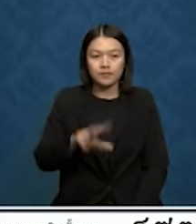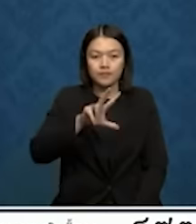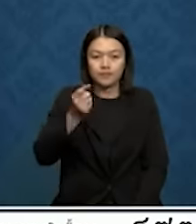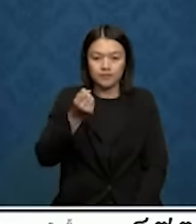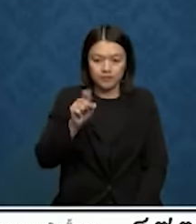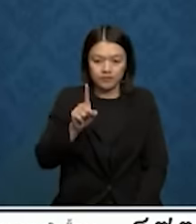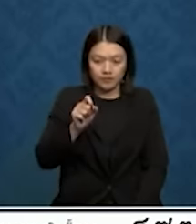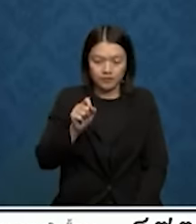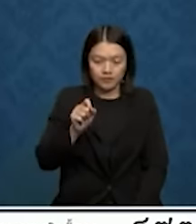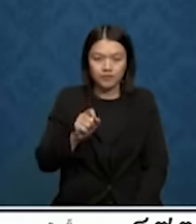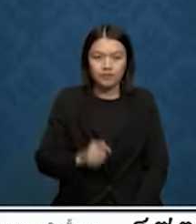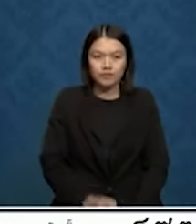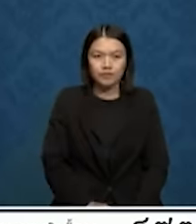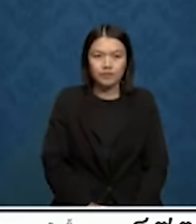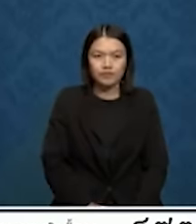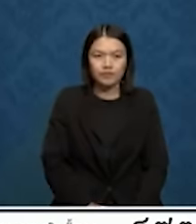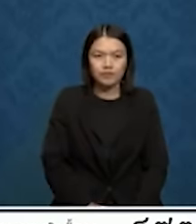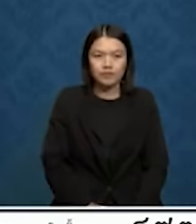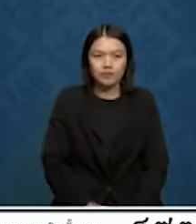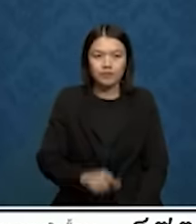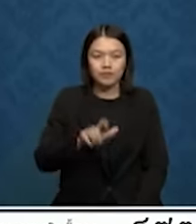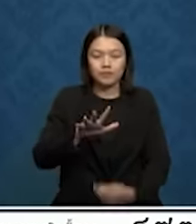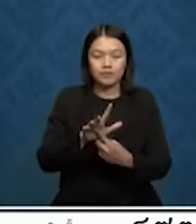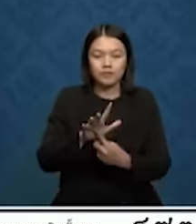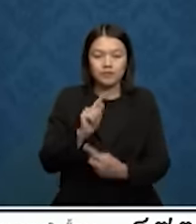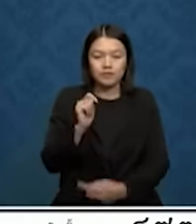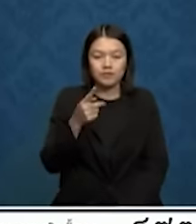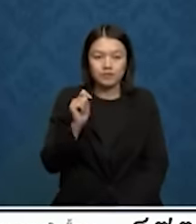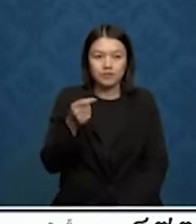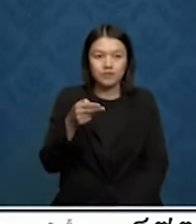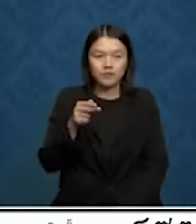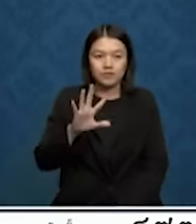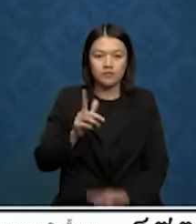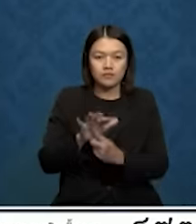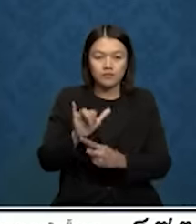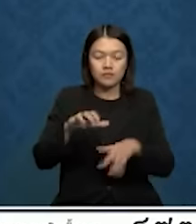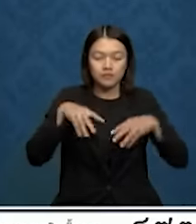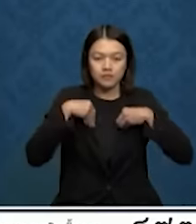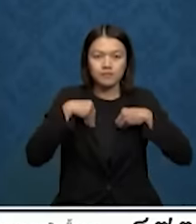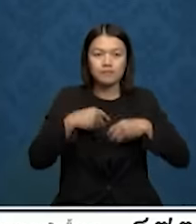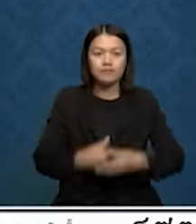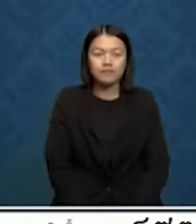311นายรัฐชัยโชคชัยวัฒนากร เห็นชอบครับ